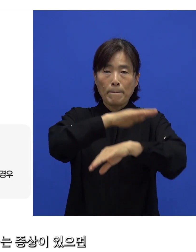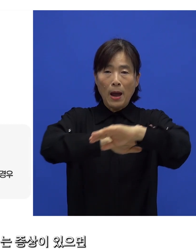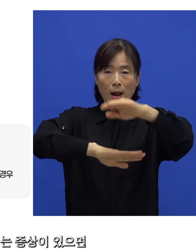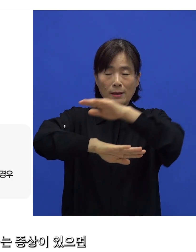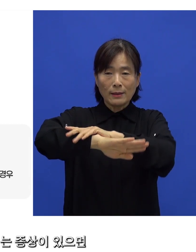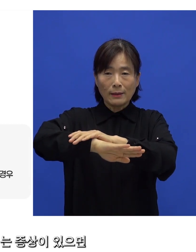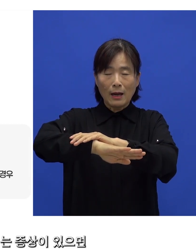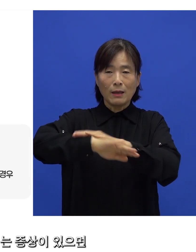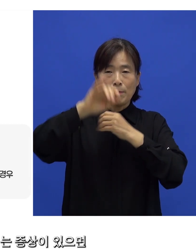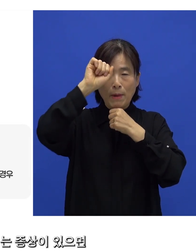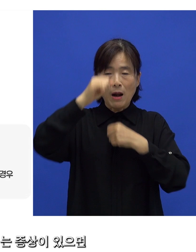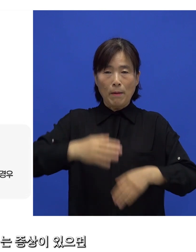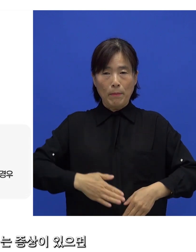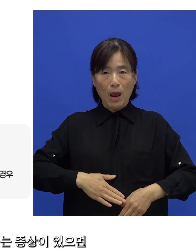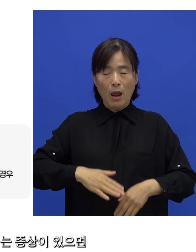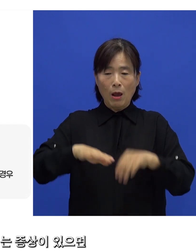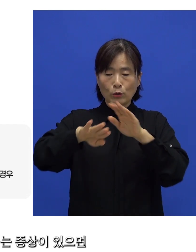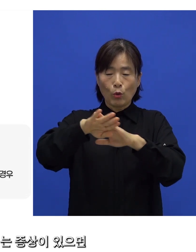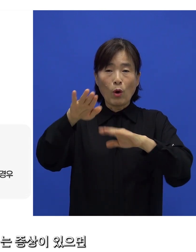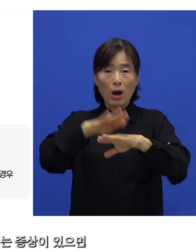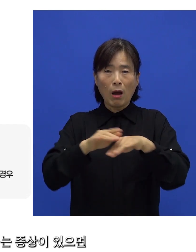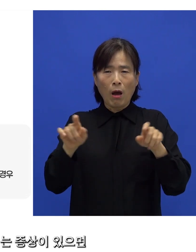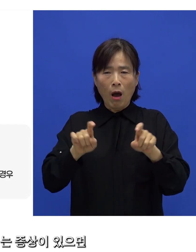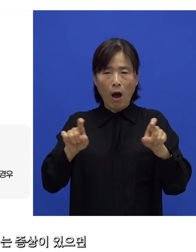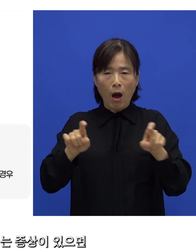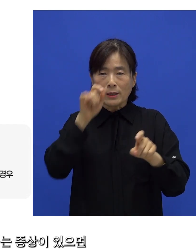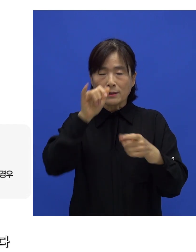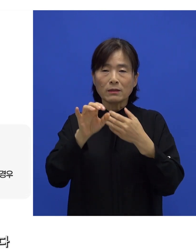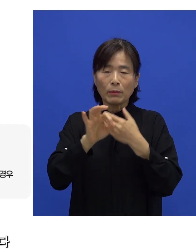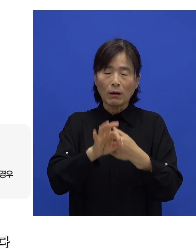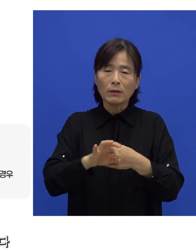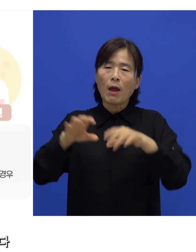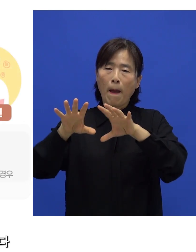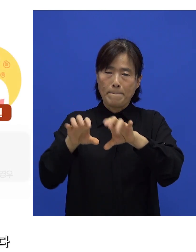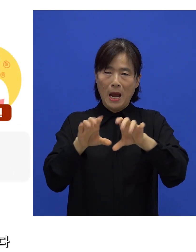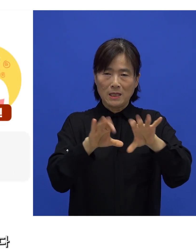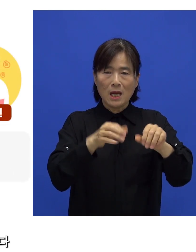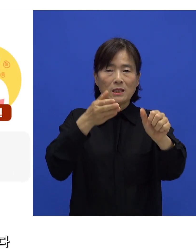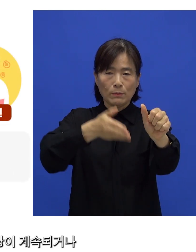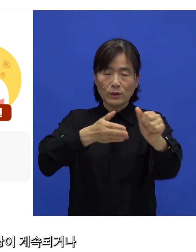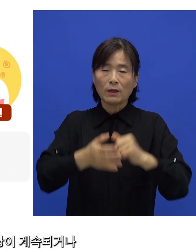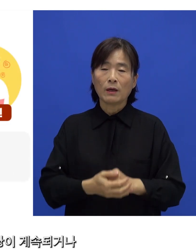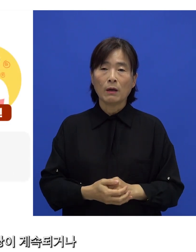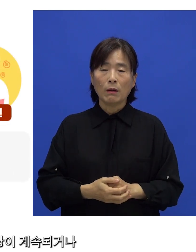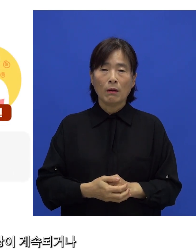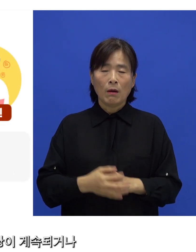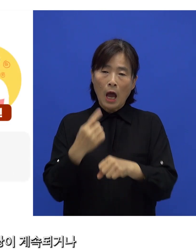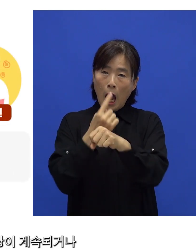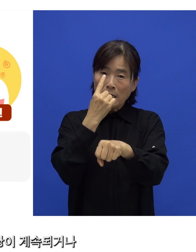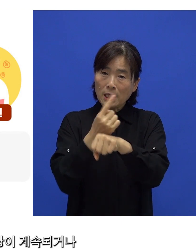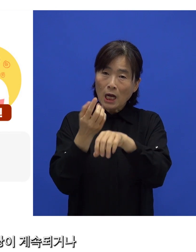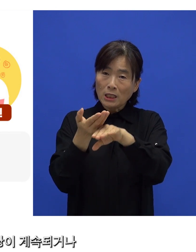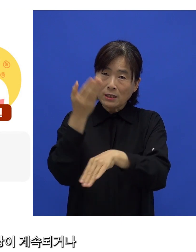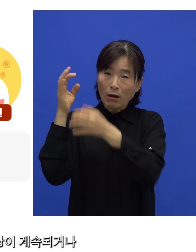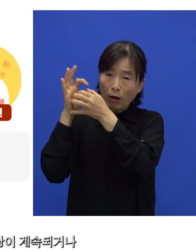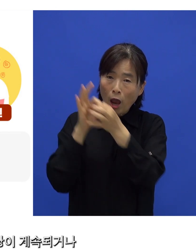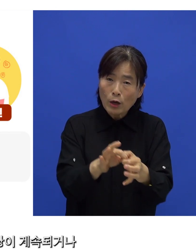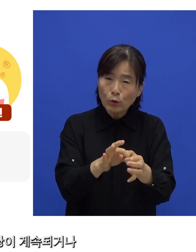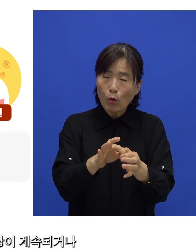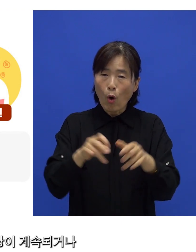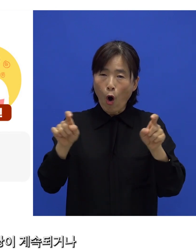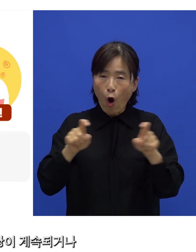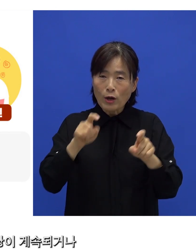다리, 배, 손가락 등이 떨리는 증상이 있으면 마사지를 합니다. 그래도 1시간 이상 이런